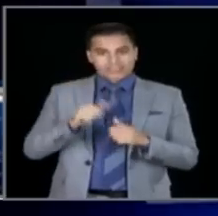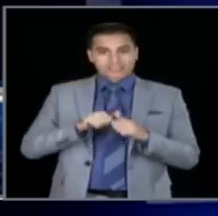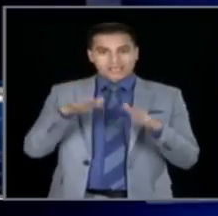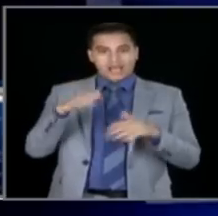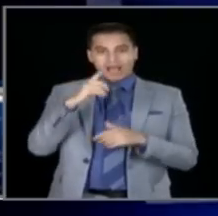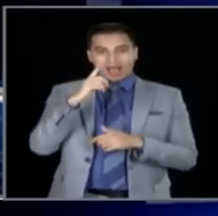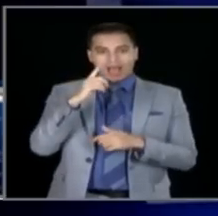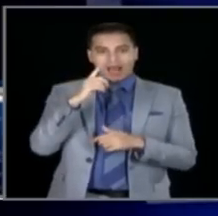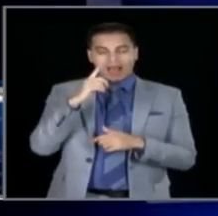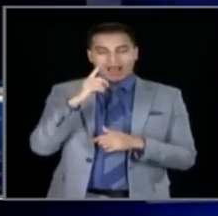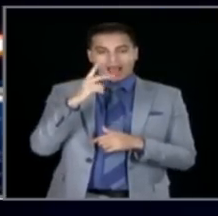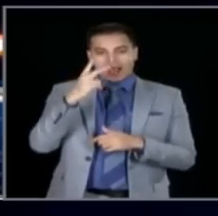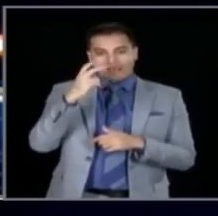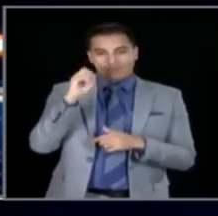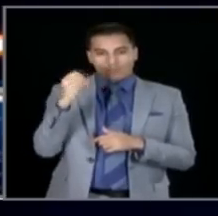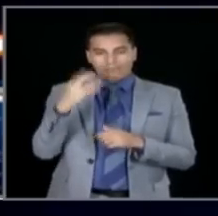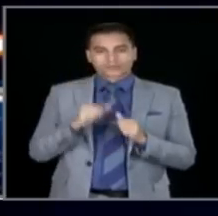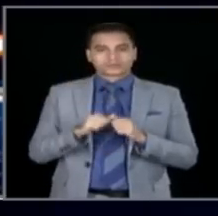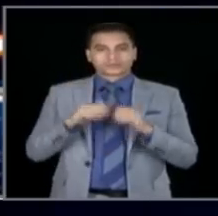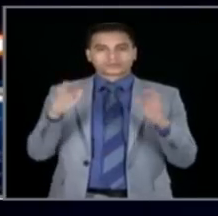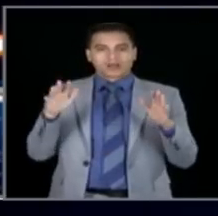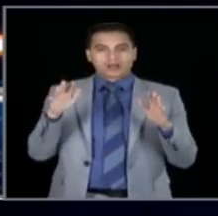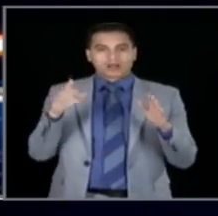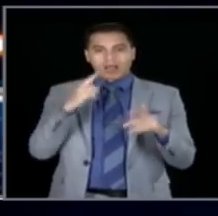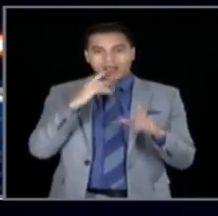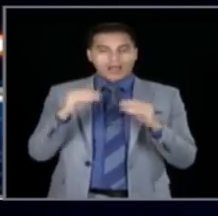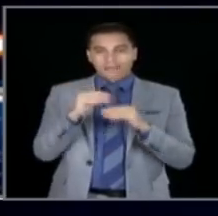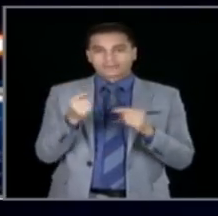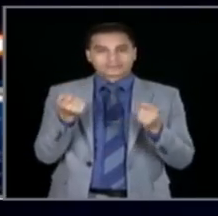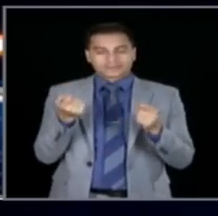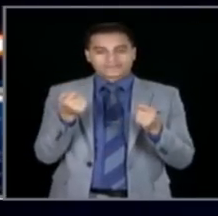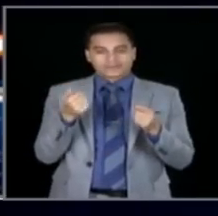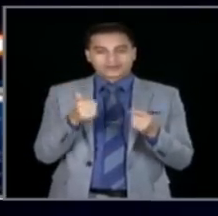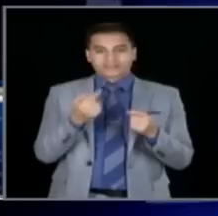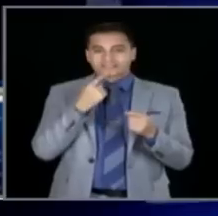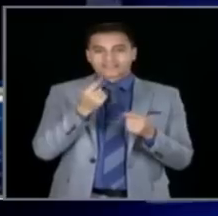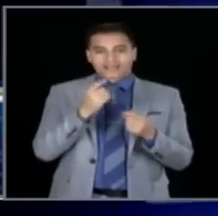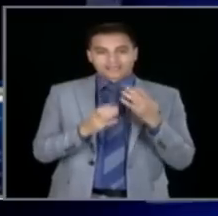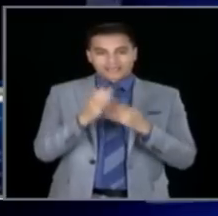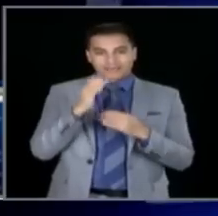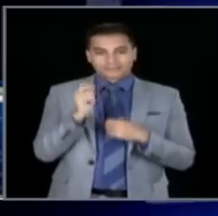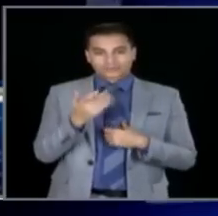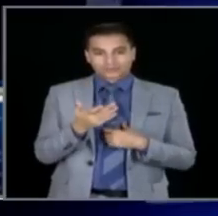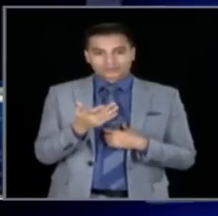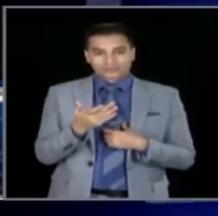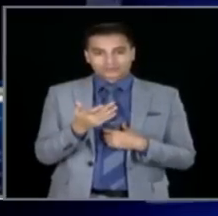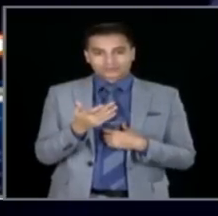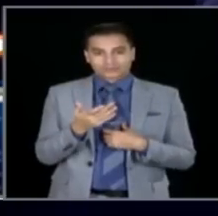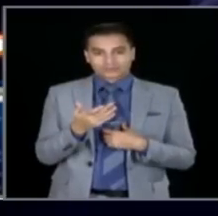اتنشرت عام 2014، ما خدتش رأي حد وفات ثانية واحدة. إجابتك علي